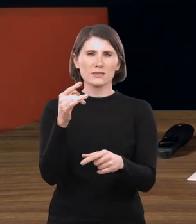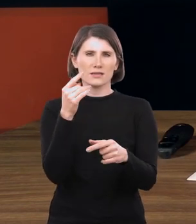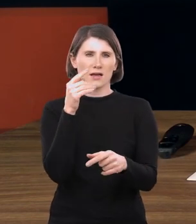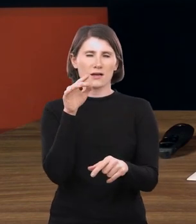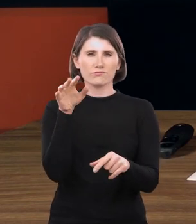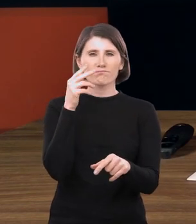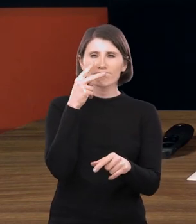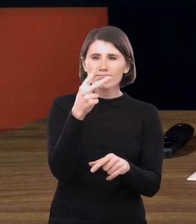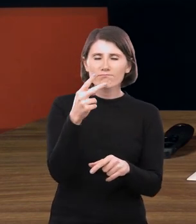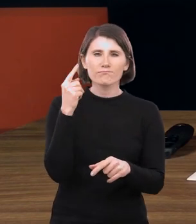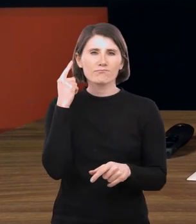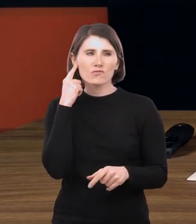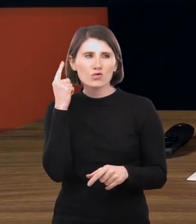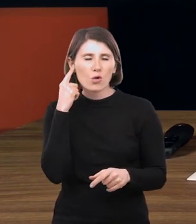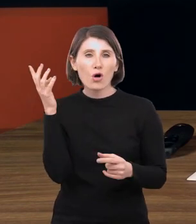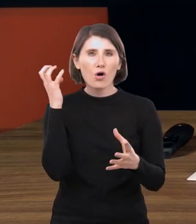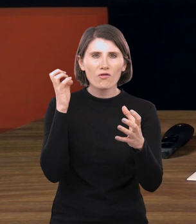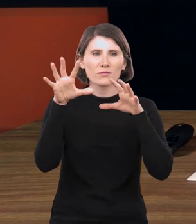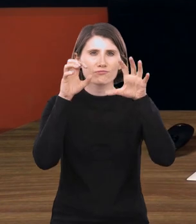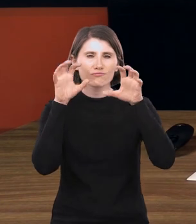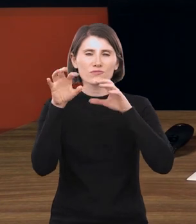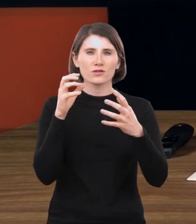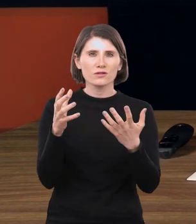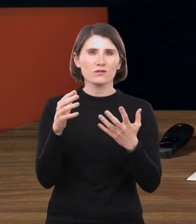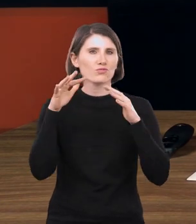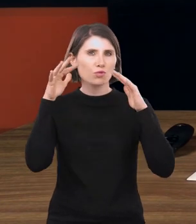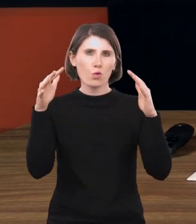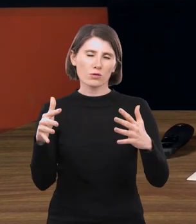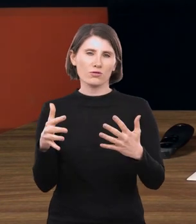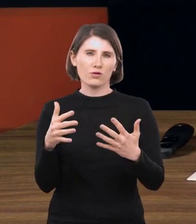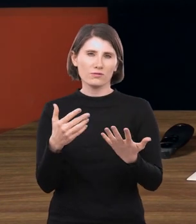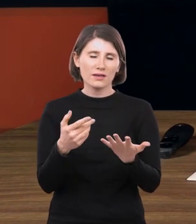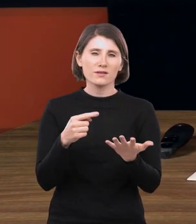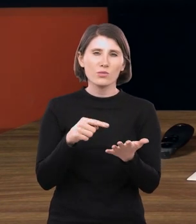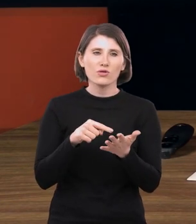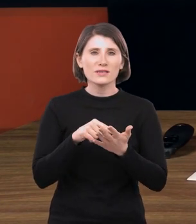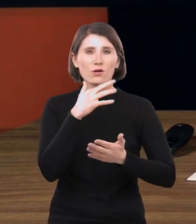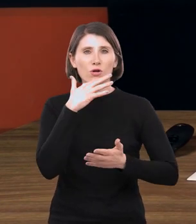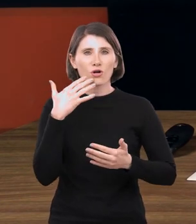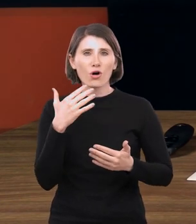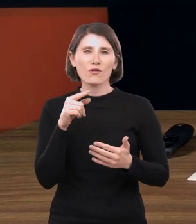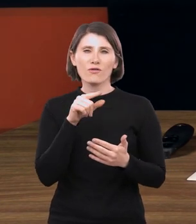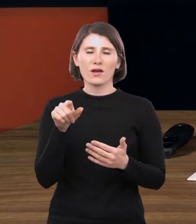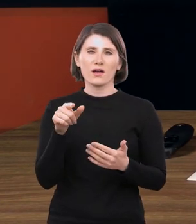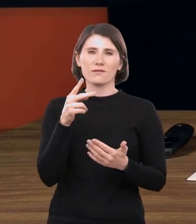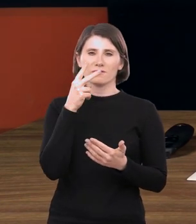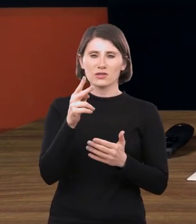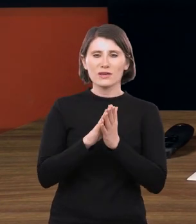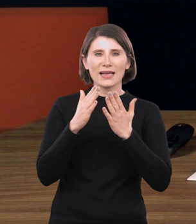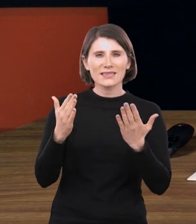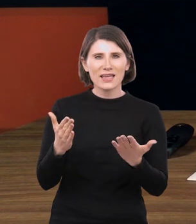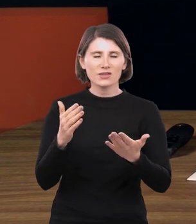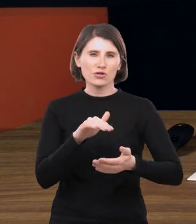możemy spotkać nadmiar, bo są kolorowe właśnie ze względu na pracę dzieci, na różne gazetki szkolne, czy